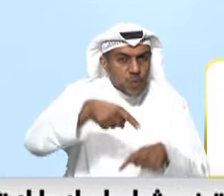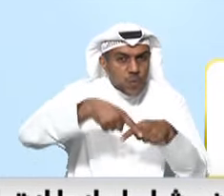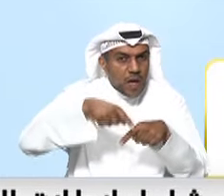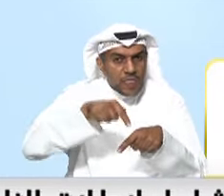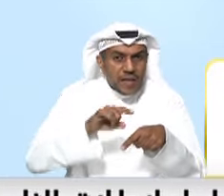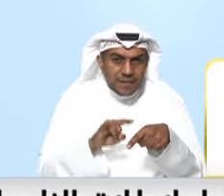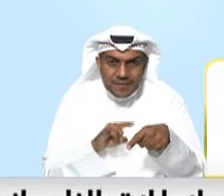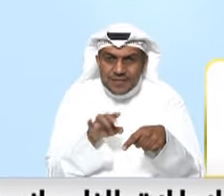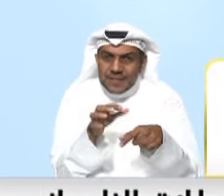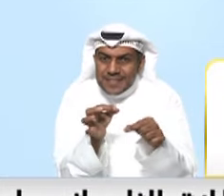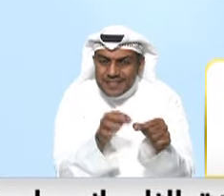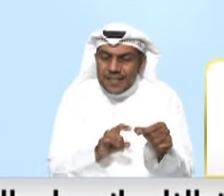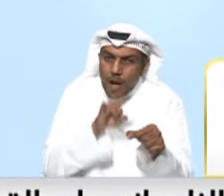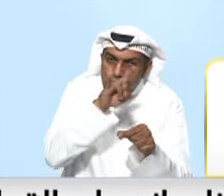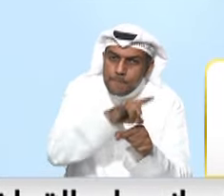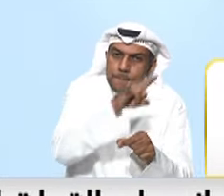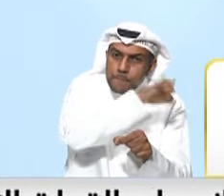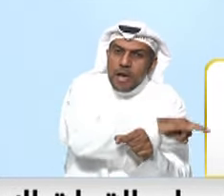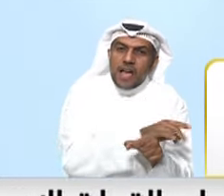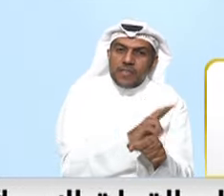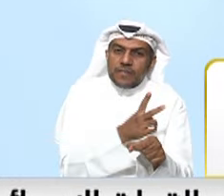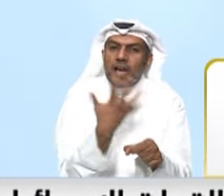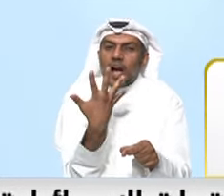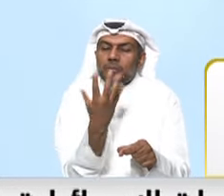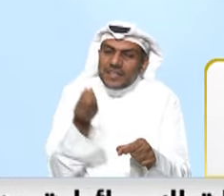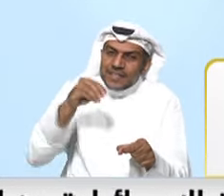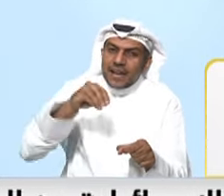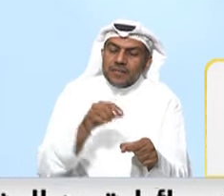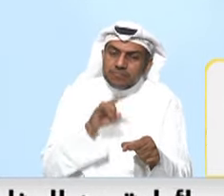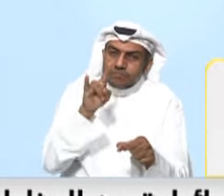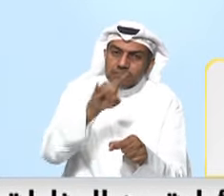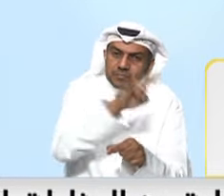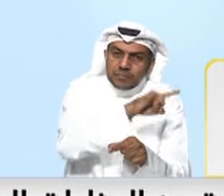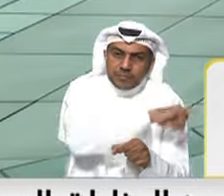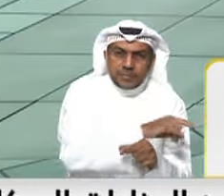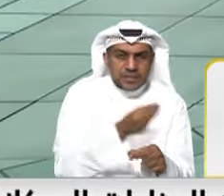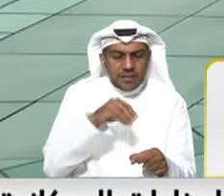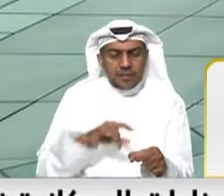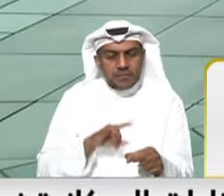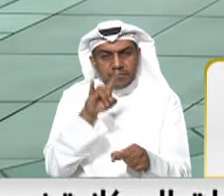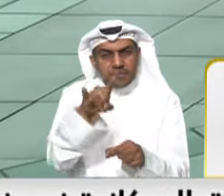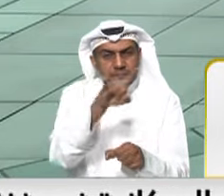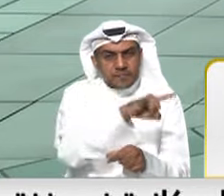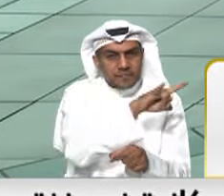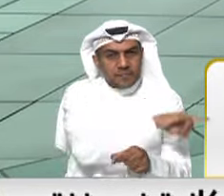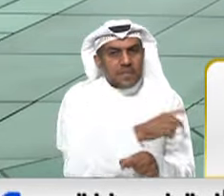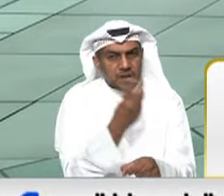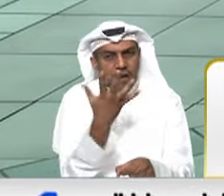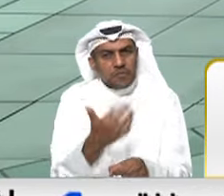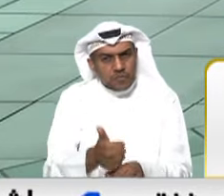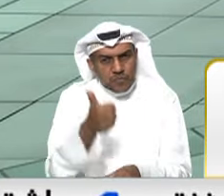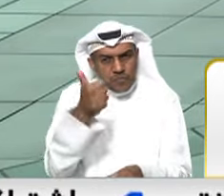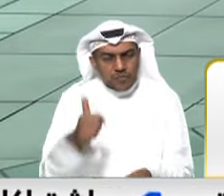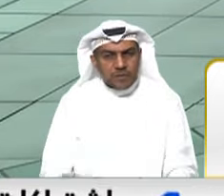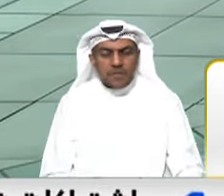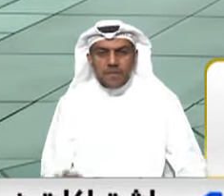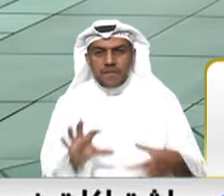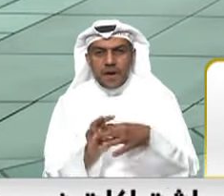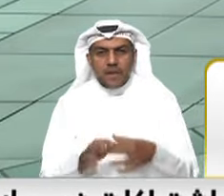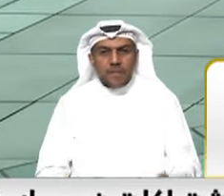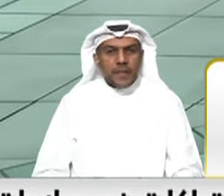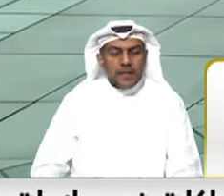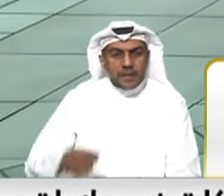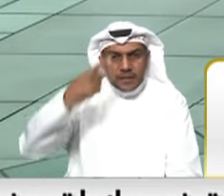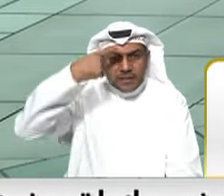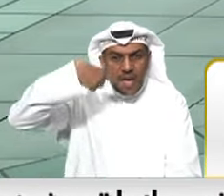مثل ميكانوس وسانتوريني، وخمس نقاط إضافية داخلية باليونان، إضافة إلى الطيران التايلندي راح يتم